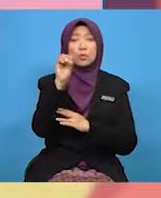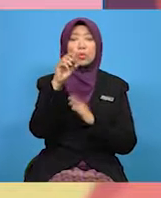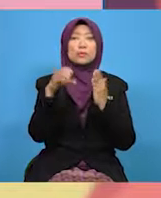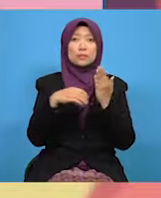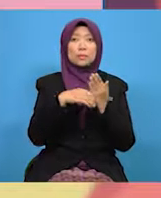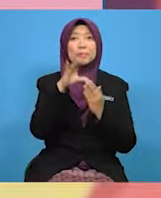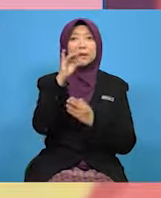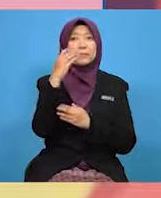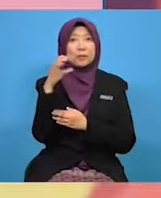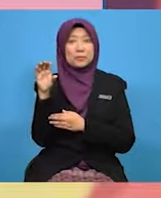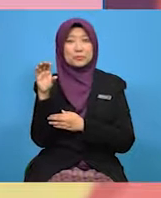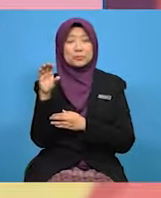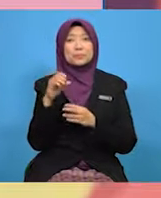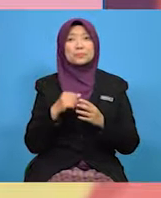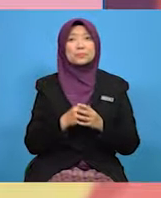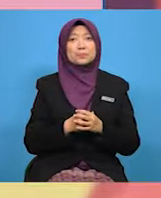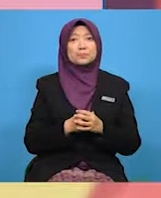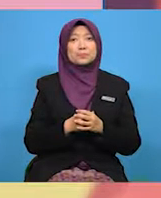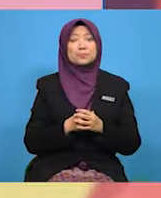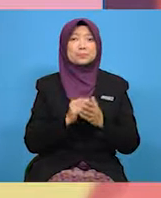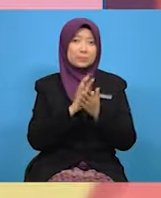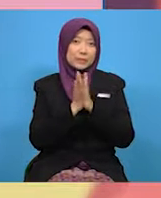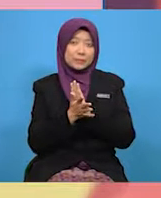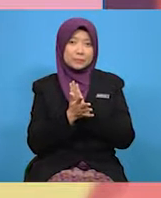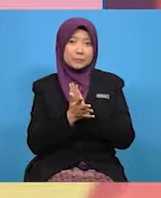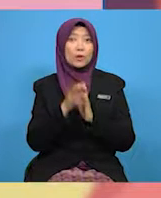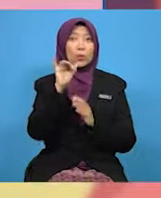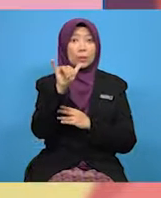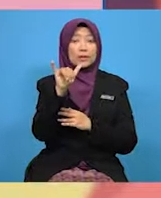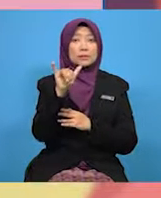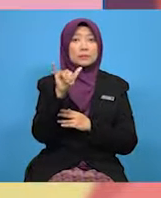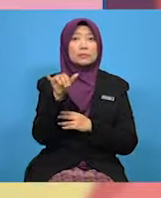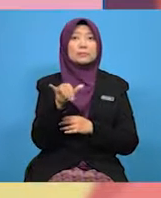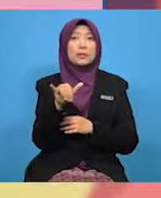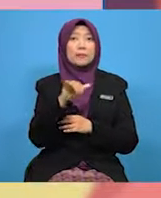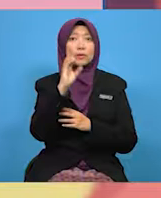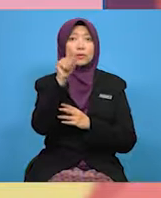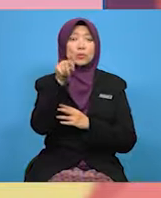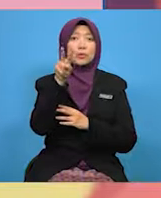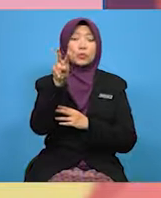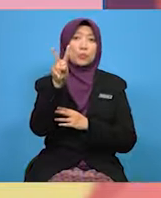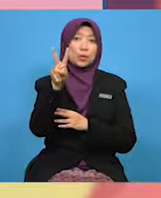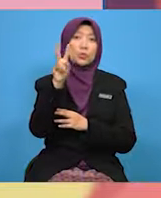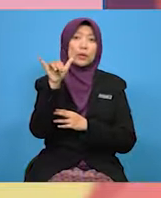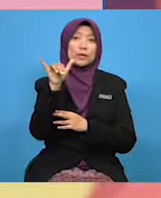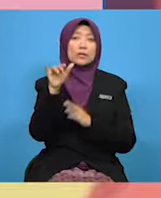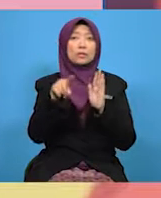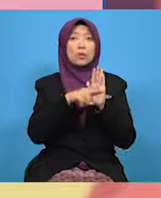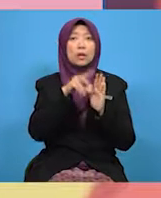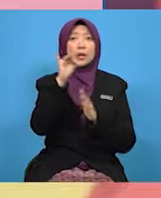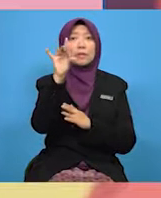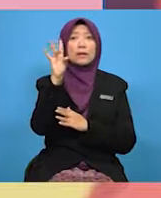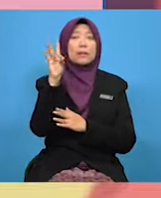campur 800 mager waisama dengan kosong point duwe tolak